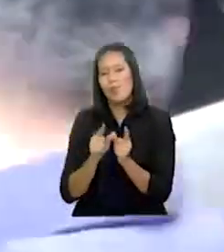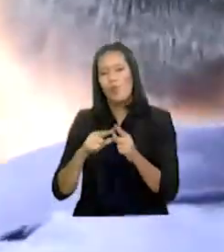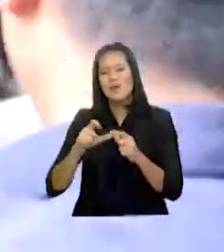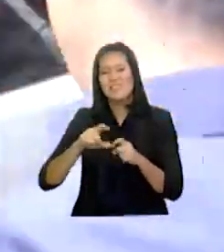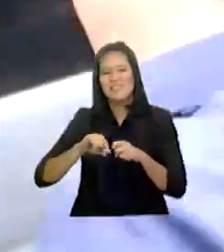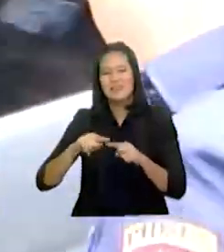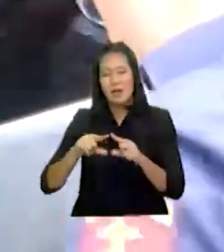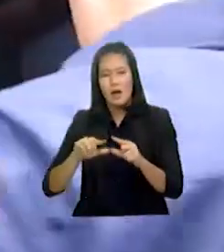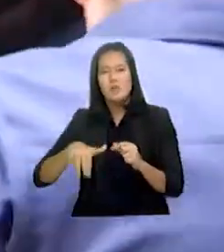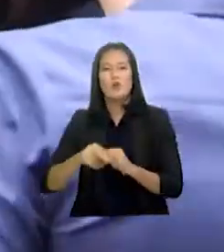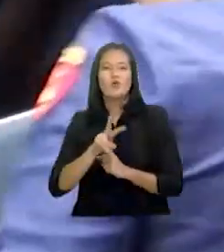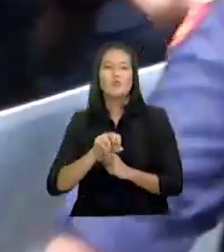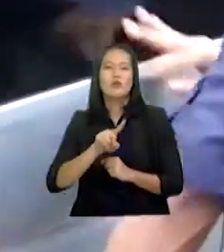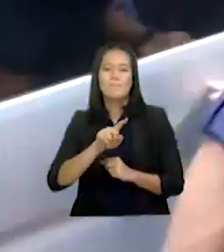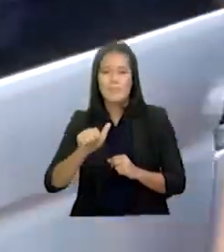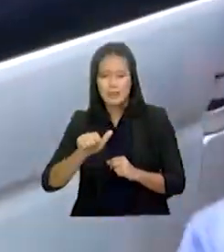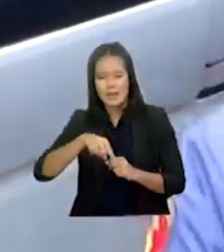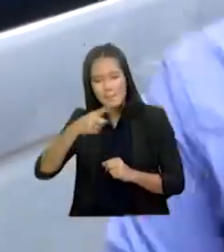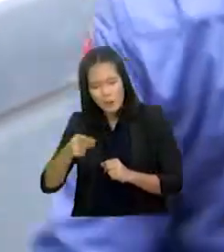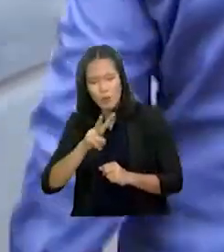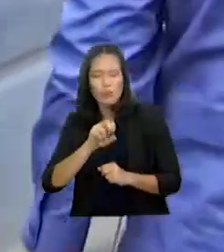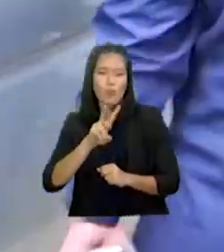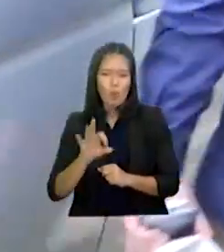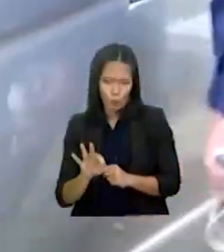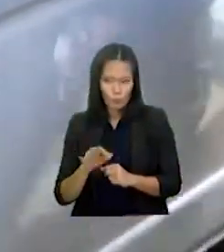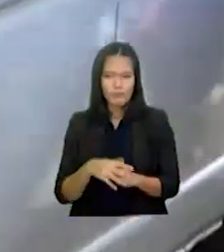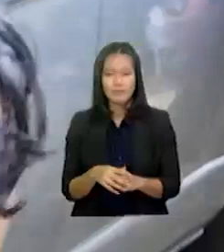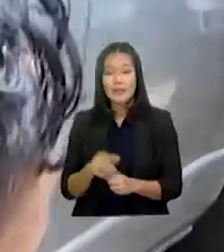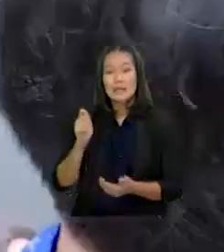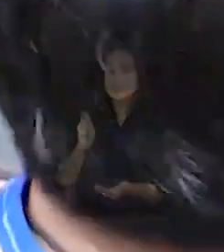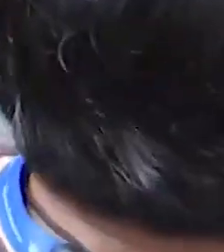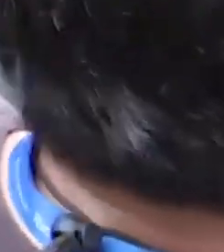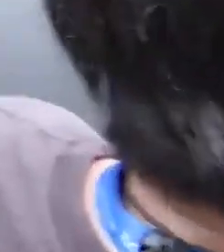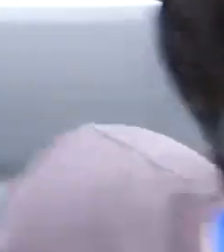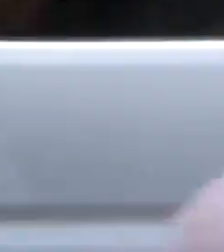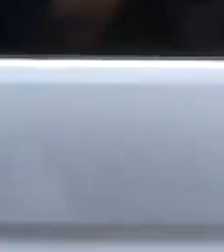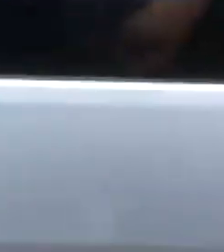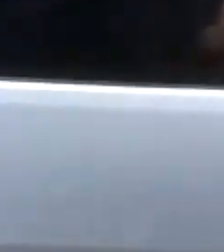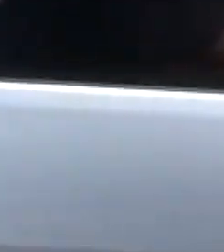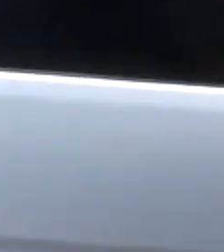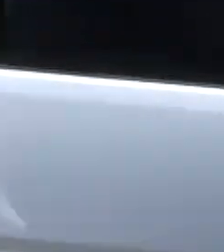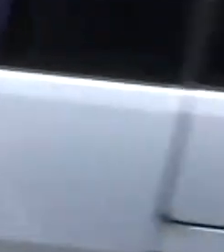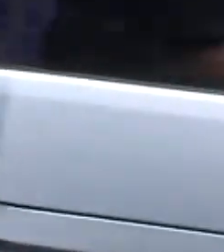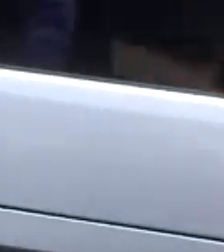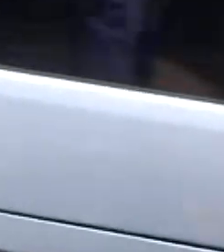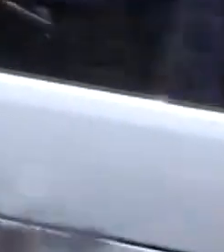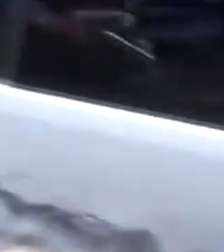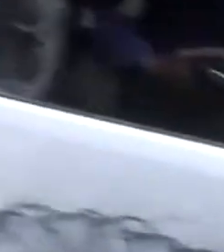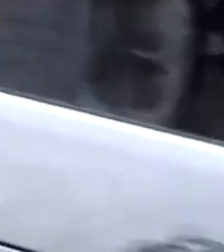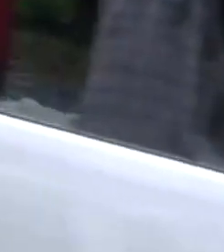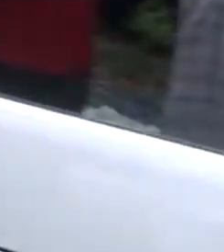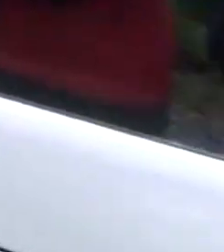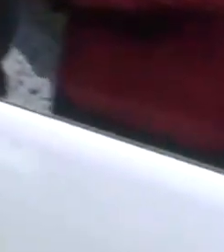pada 2016 hingga 2020. Kejaksaan Agung menyebut tersangka sudah beberapa kali dipanggil namun tidak